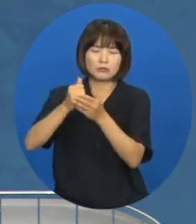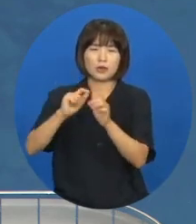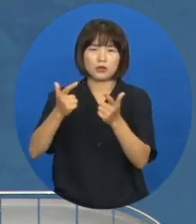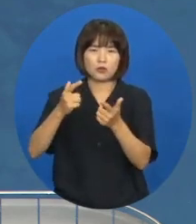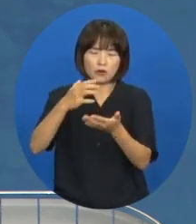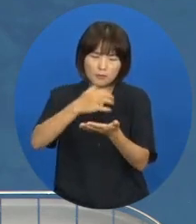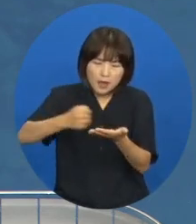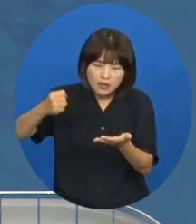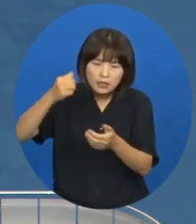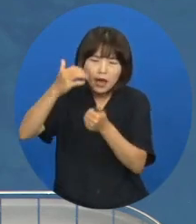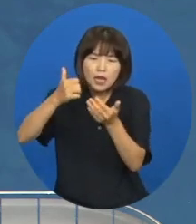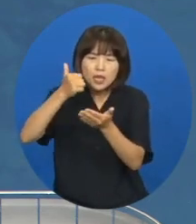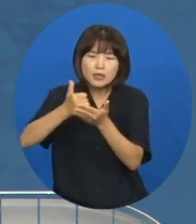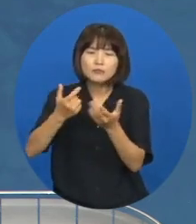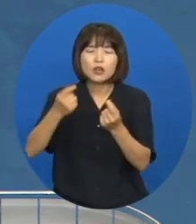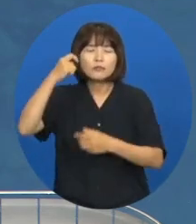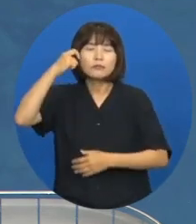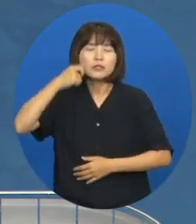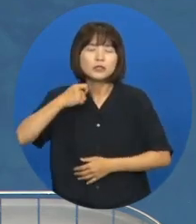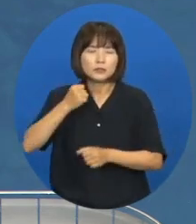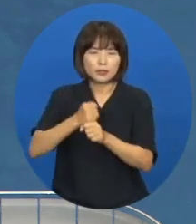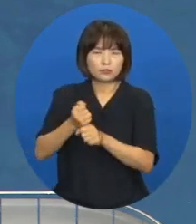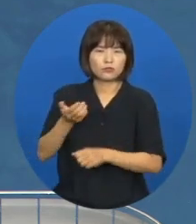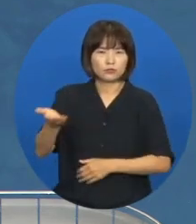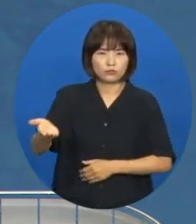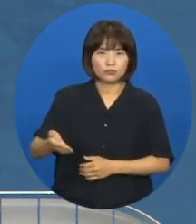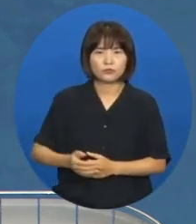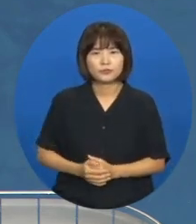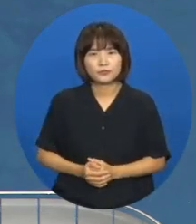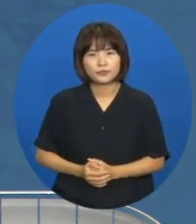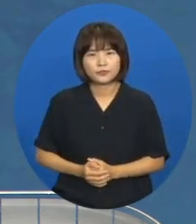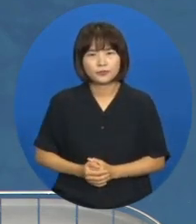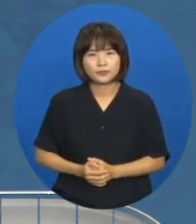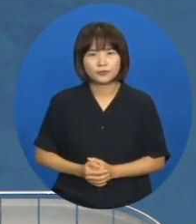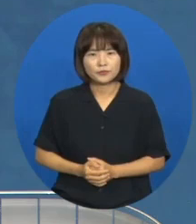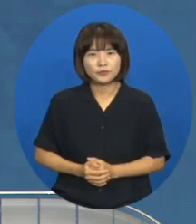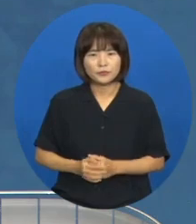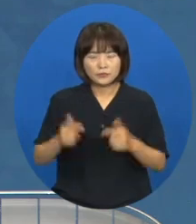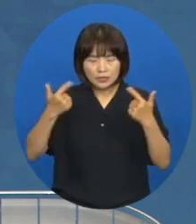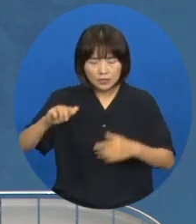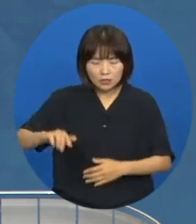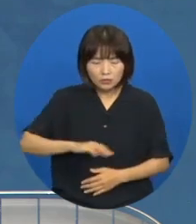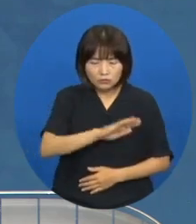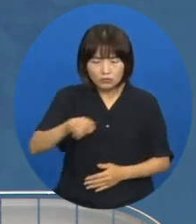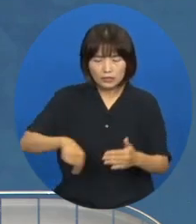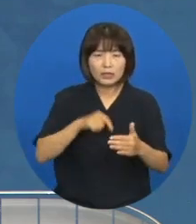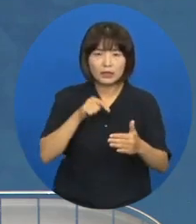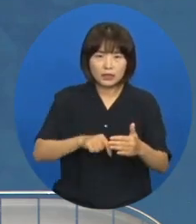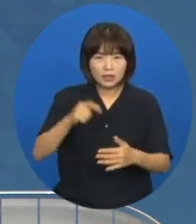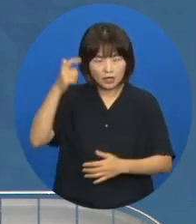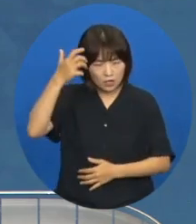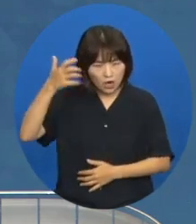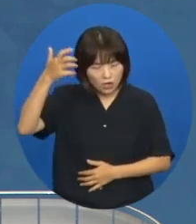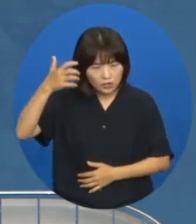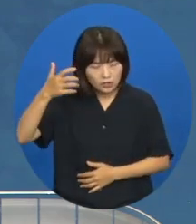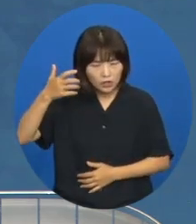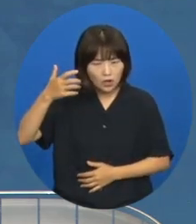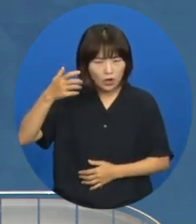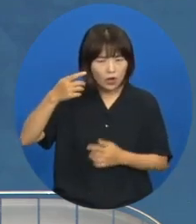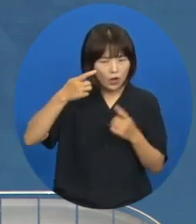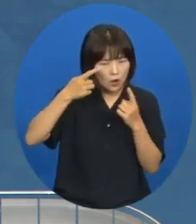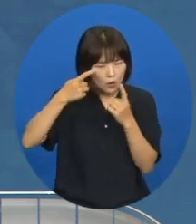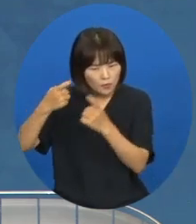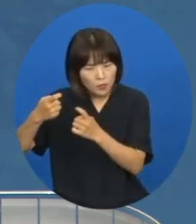하나님, 그렇게 느끼게 만들잖아요. 항상 우리 속에 영적인 미혹은 이런